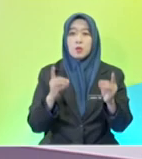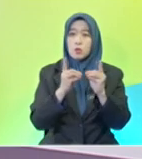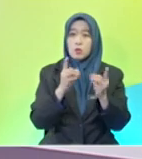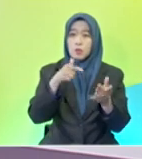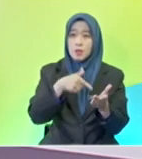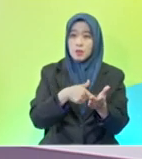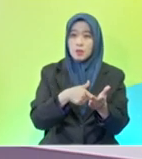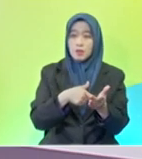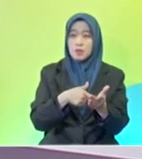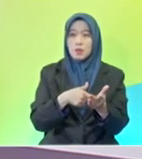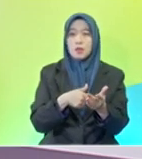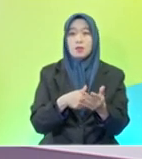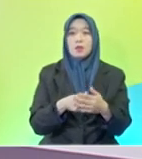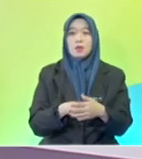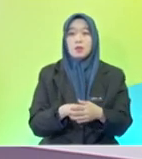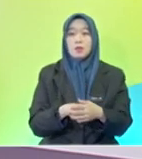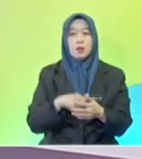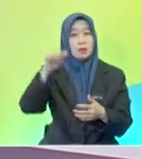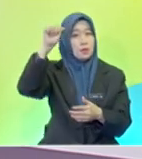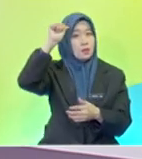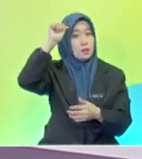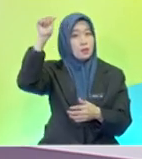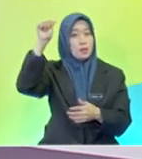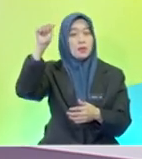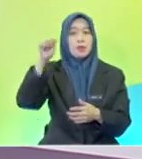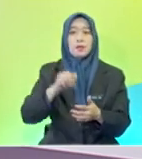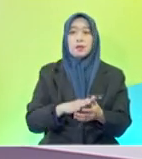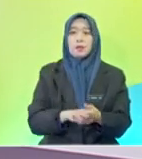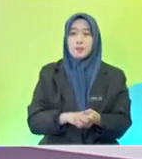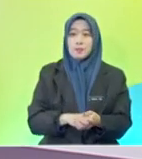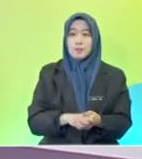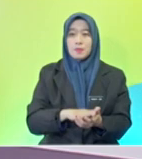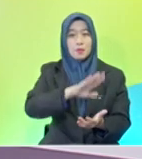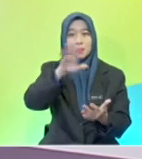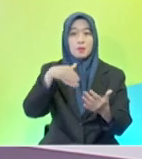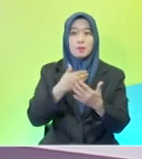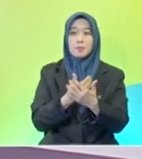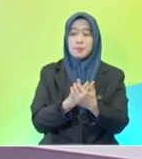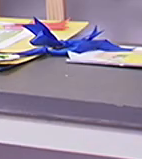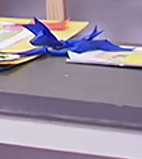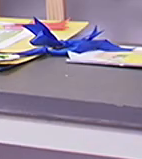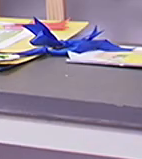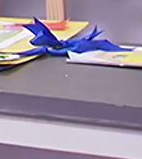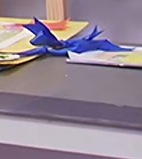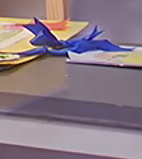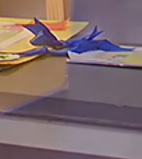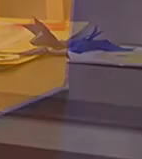perkara, manjada wajada. Assalamualaikum warahmatullahi wabarakatuh. Bye-bye.